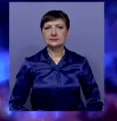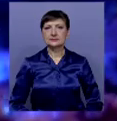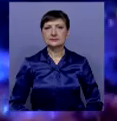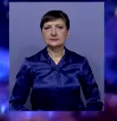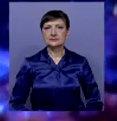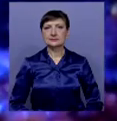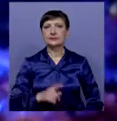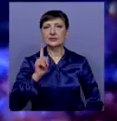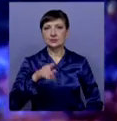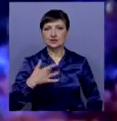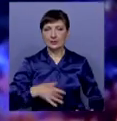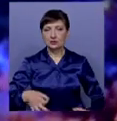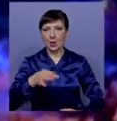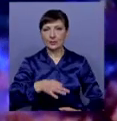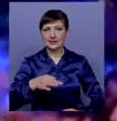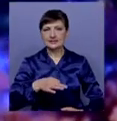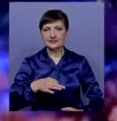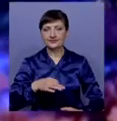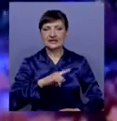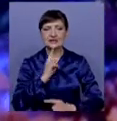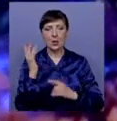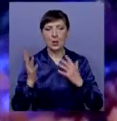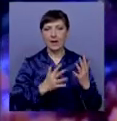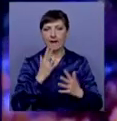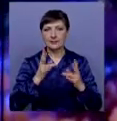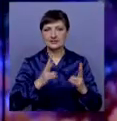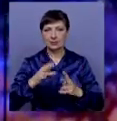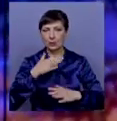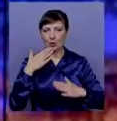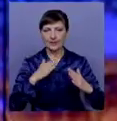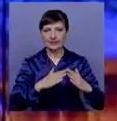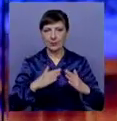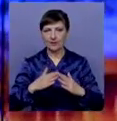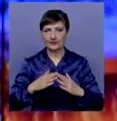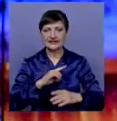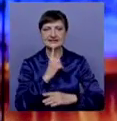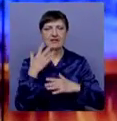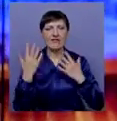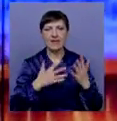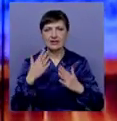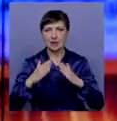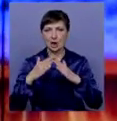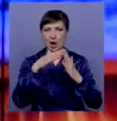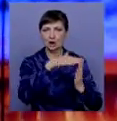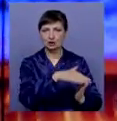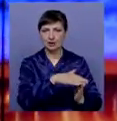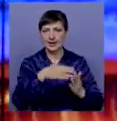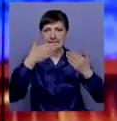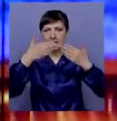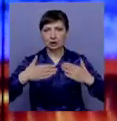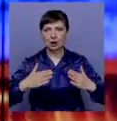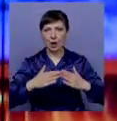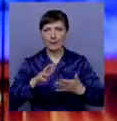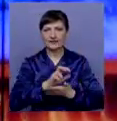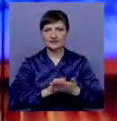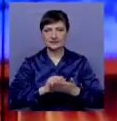между тем в жамбылской области из-за мощного урагана пострадали десятки жилых строений сильный ветер снес крышей повредил фасады нескольких